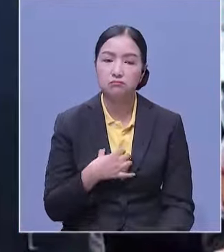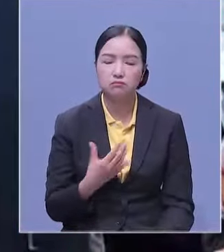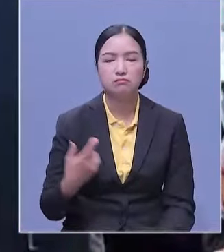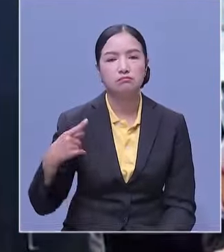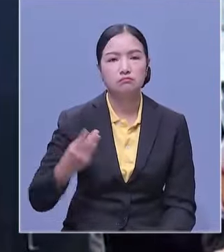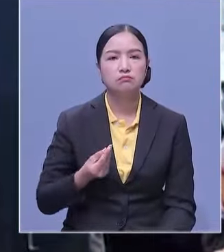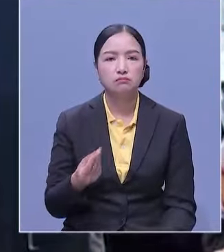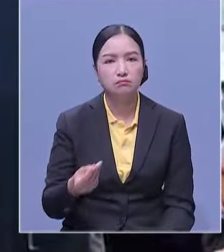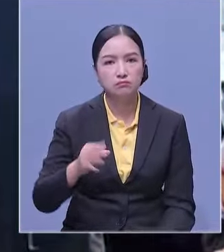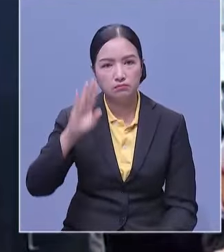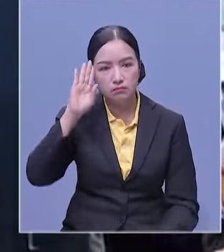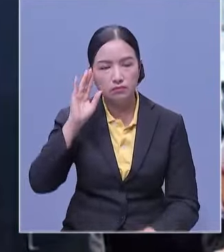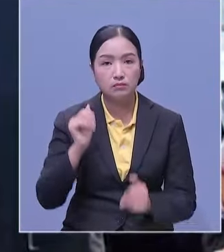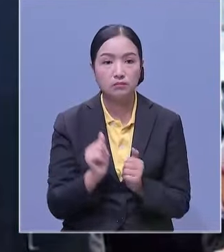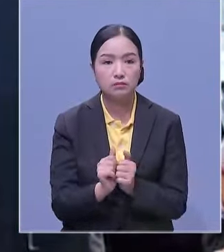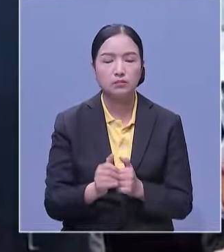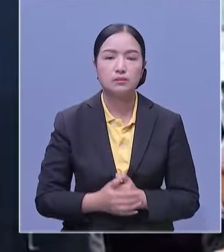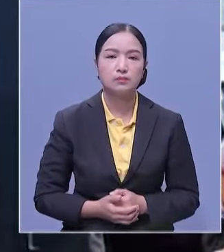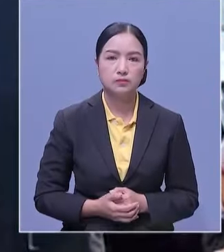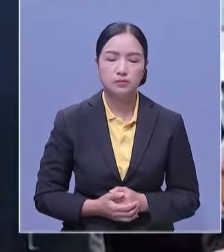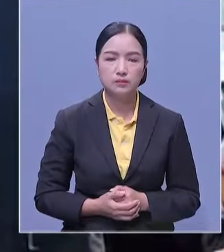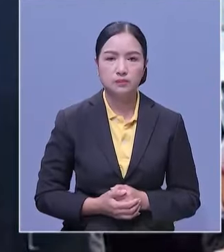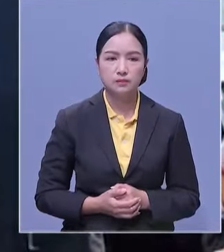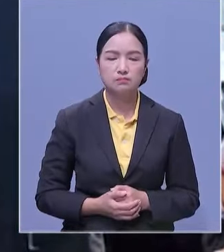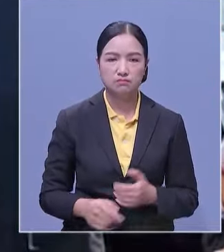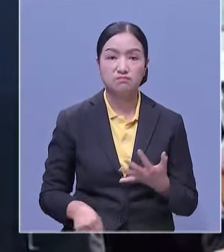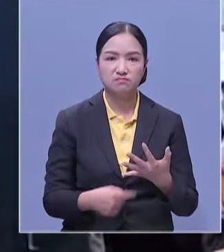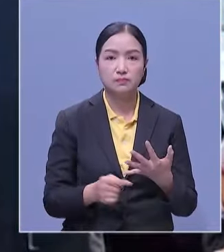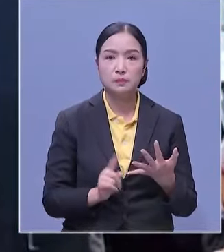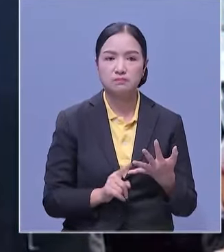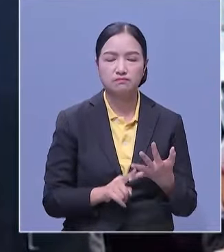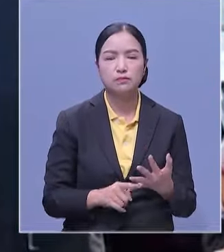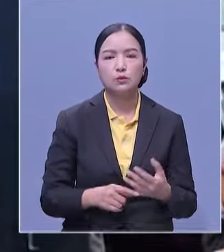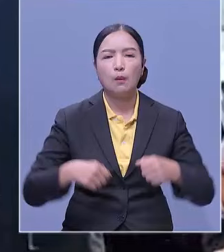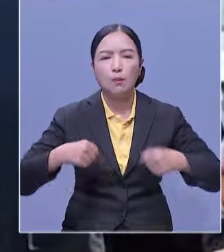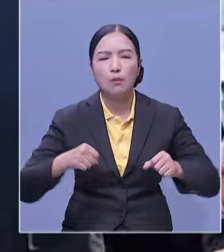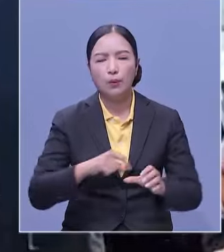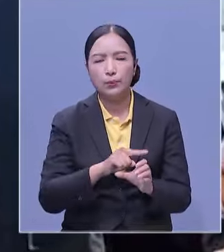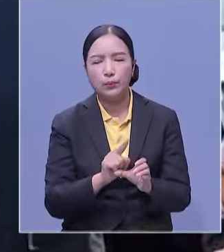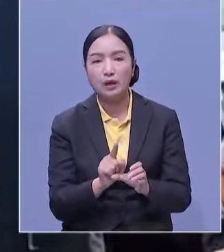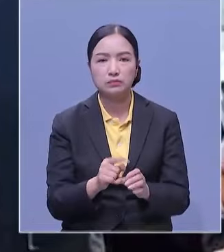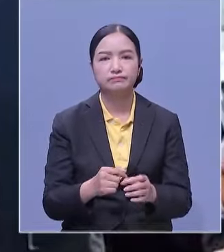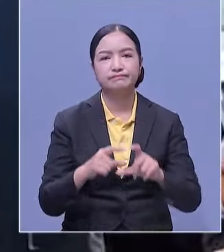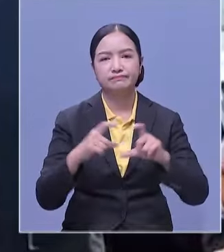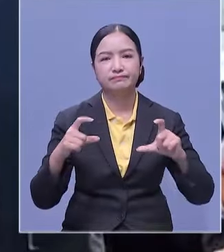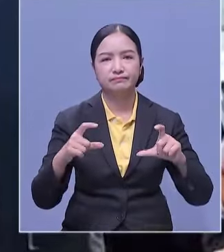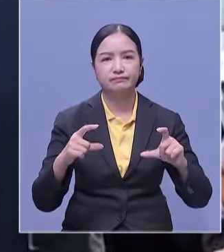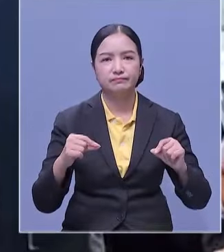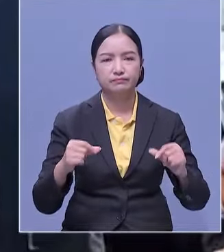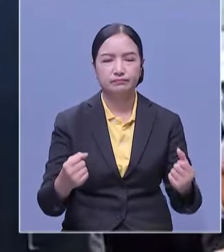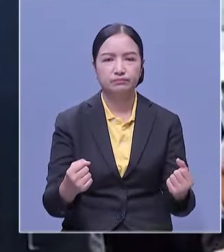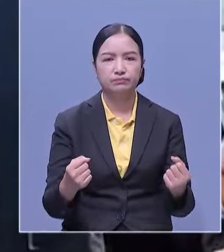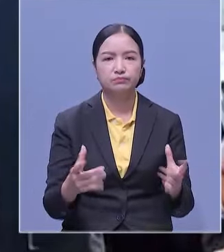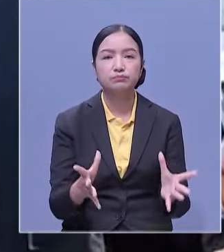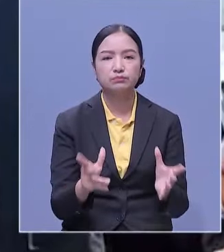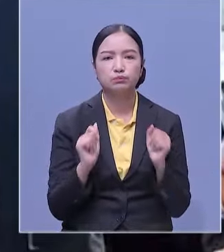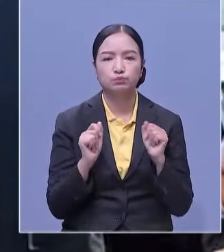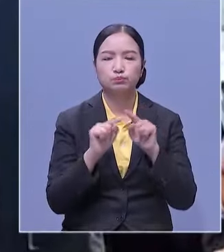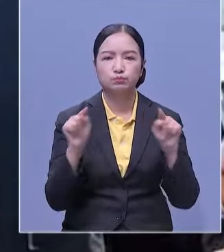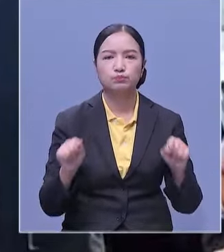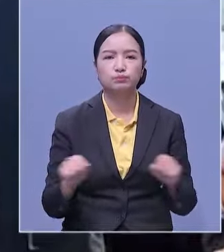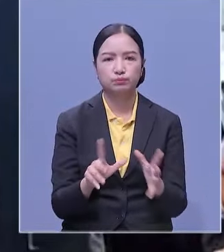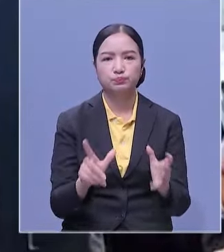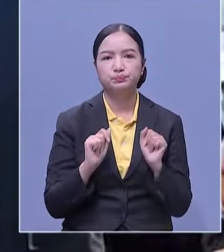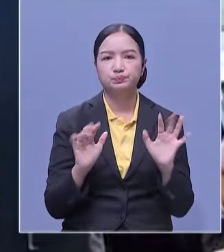ประโยชน์อื่นใดแก่เจ้าหน้าที่แล้วก็อีกข้อนึงก็คือขับรถโดยไม่มีใบอนุญาตขับขี่นะคะเจ้าหน้าที่ควบคุมตัว